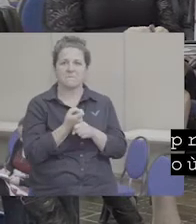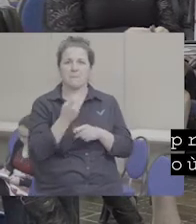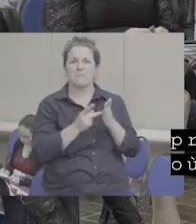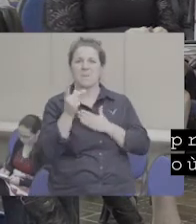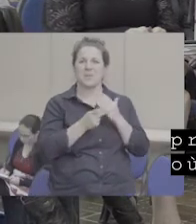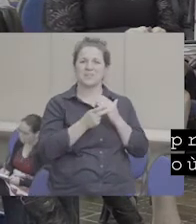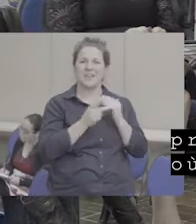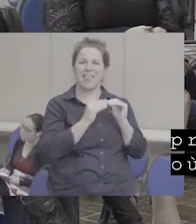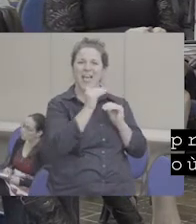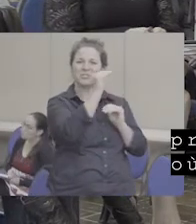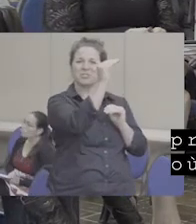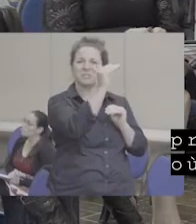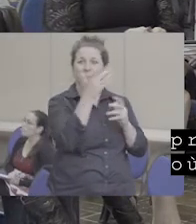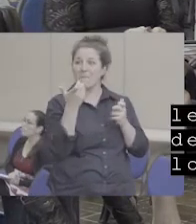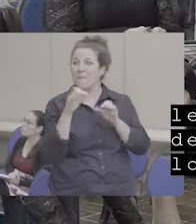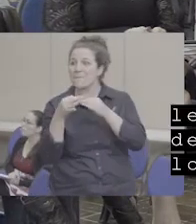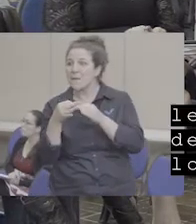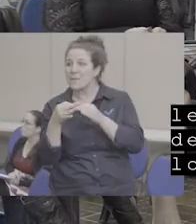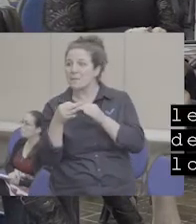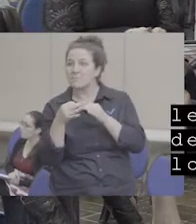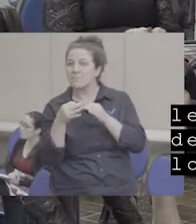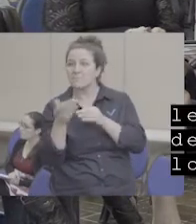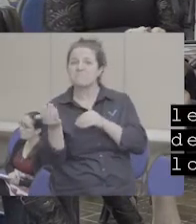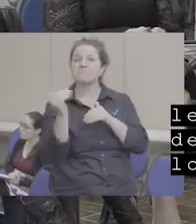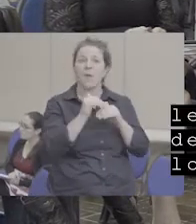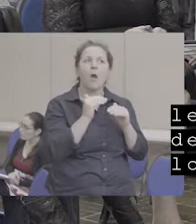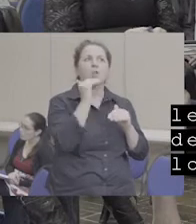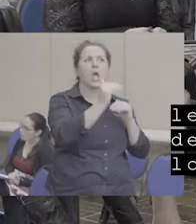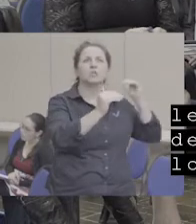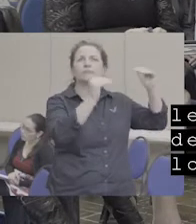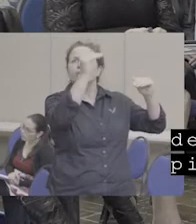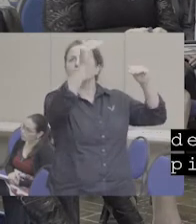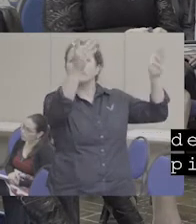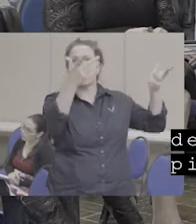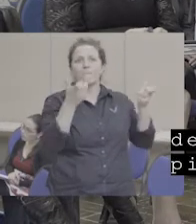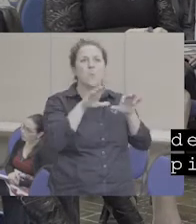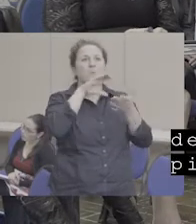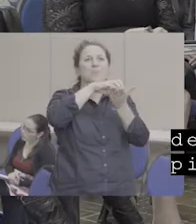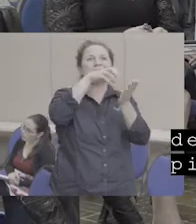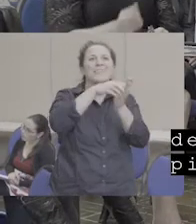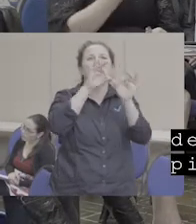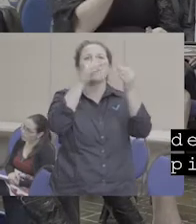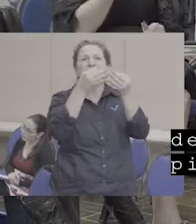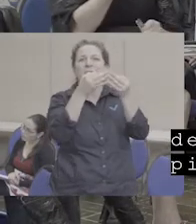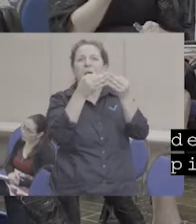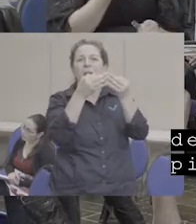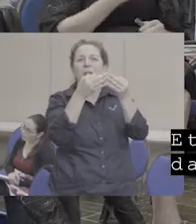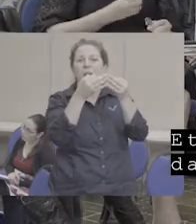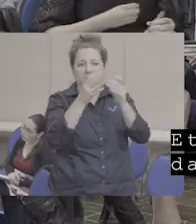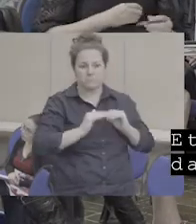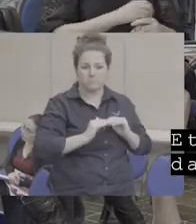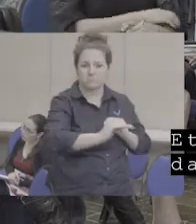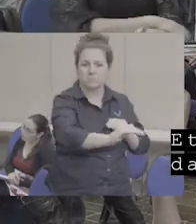multi-étagés, où on souhaite pouvoir intégrer les familles sur l'ensemble des étages, puis faire des logements, des unités familiales sur un pied.